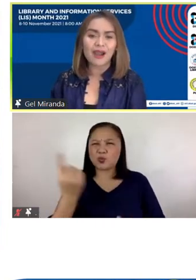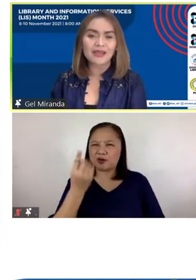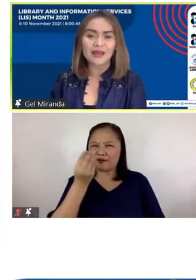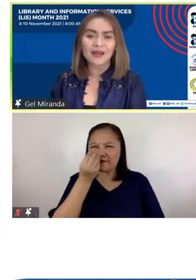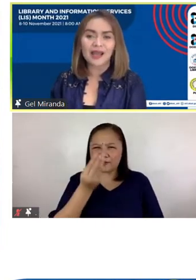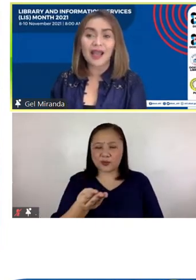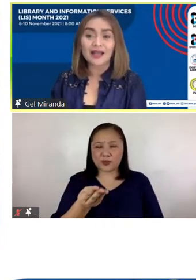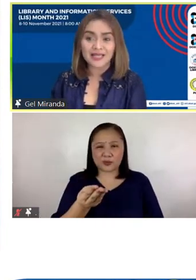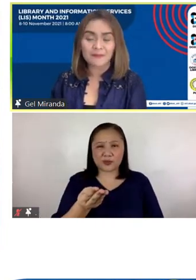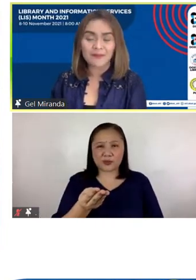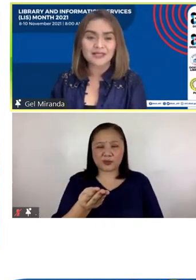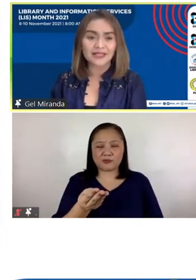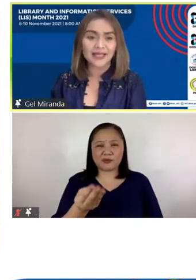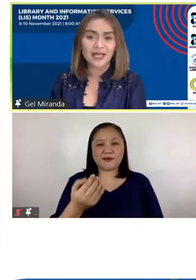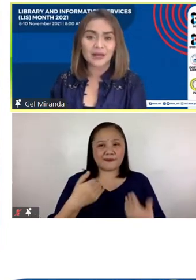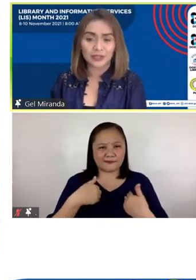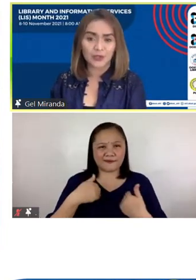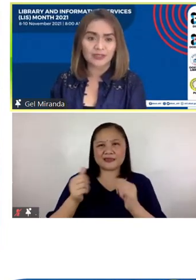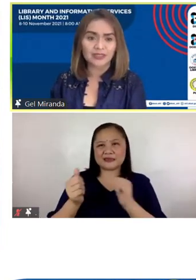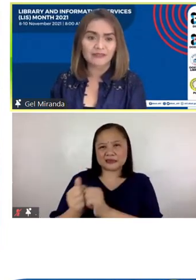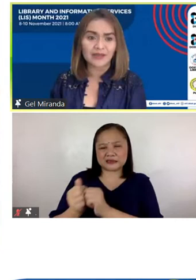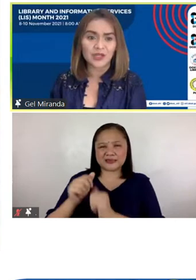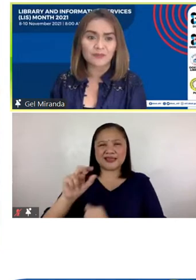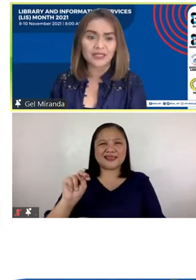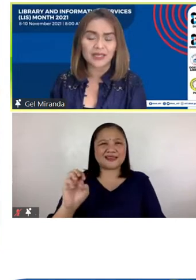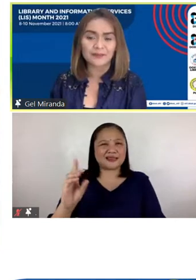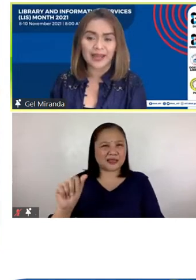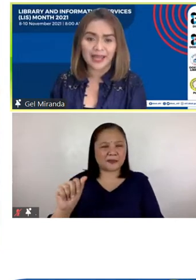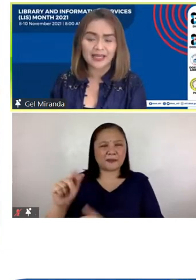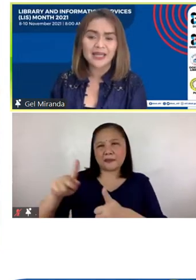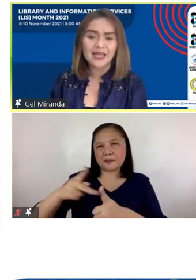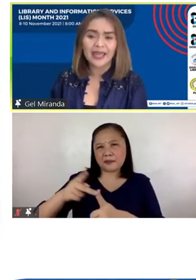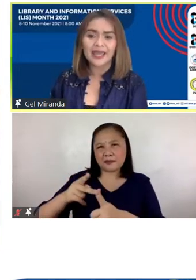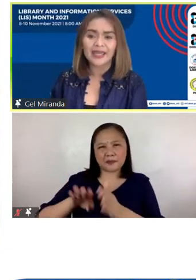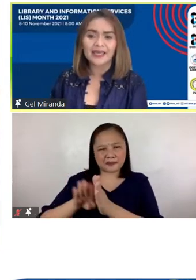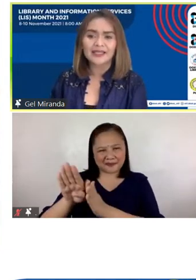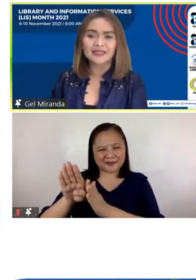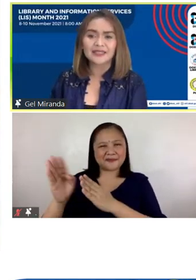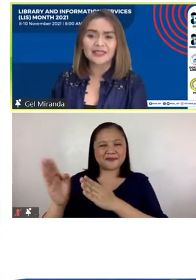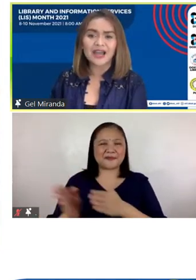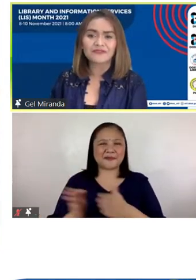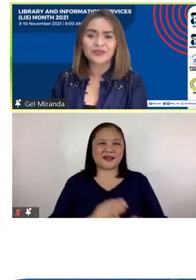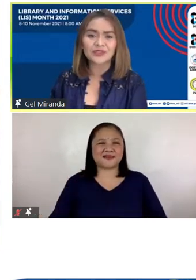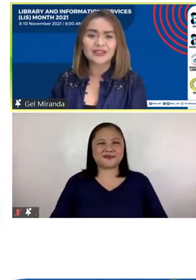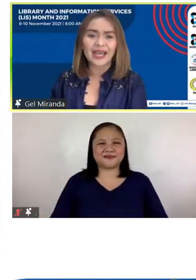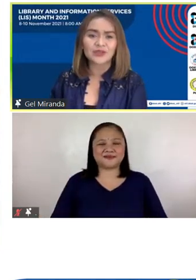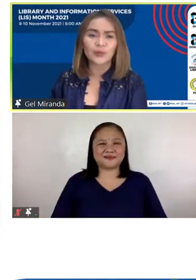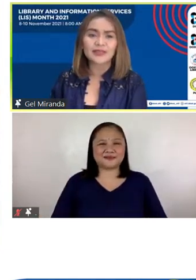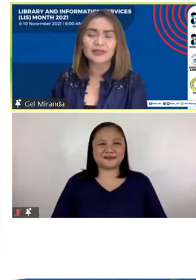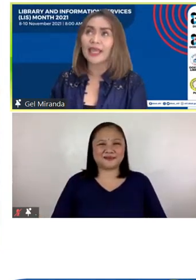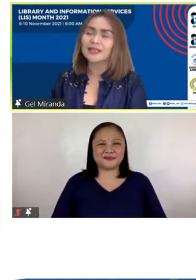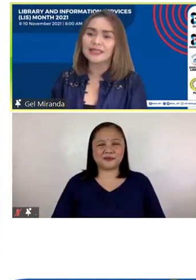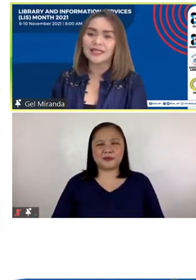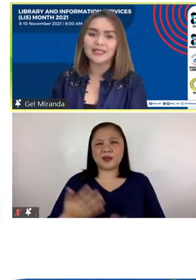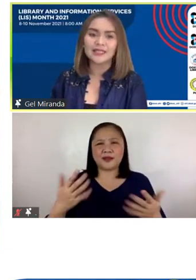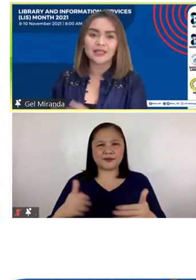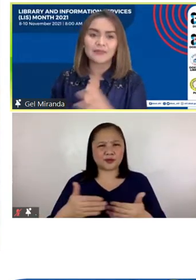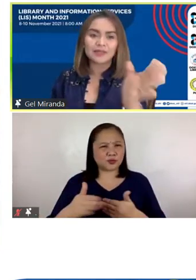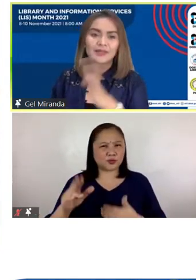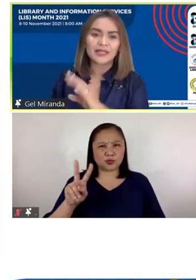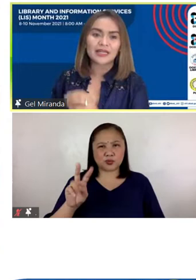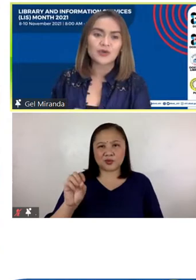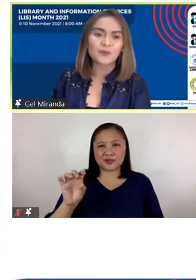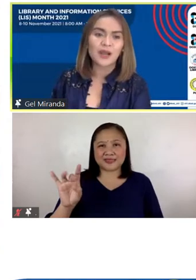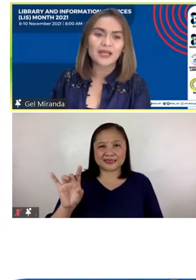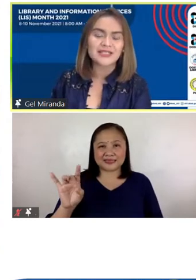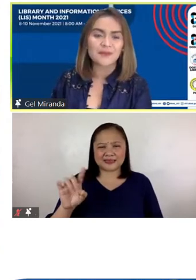yung mga nakakasama sa NEDA Priority Development Plan. And after that, 2018, iba't